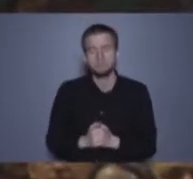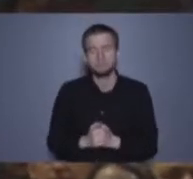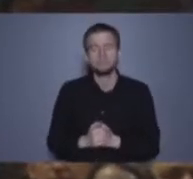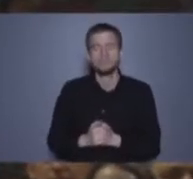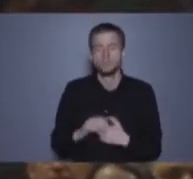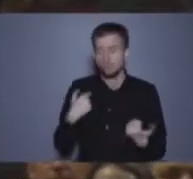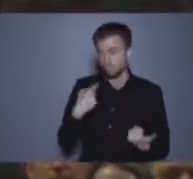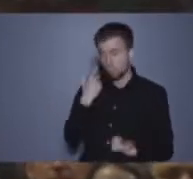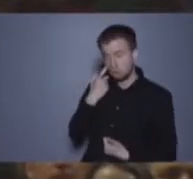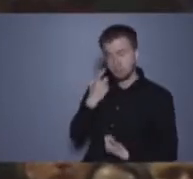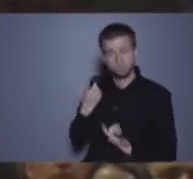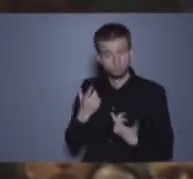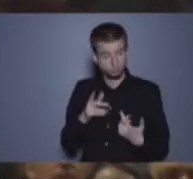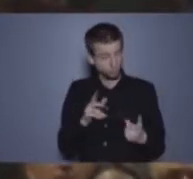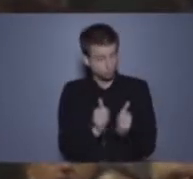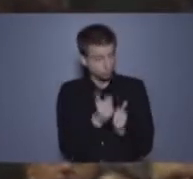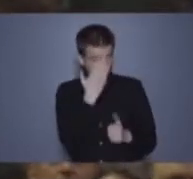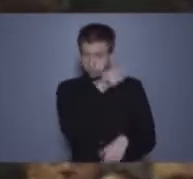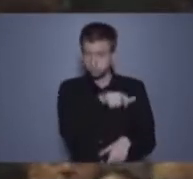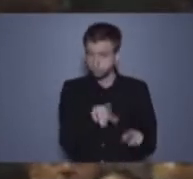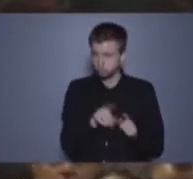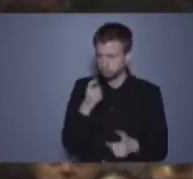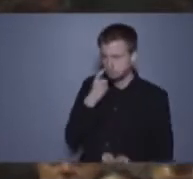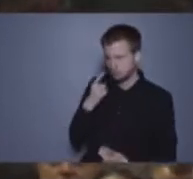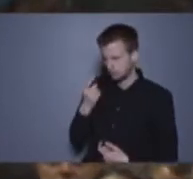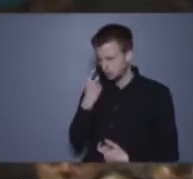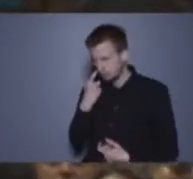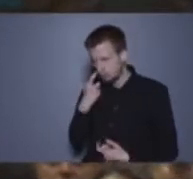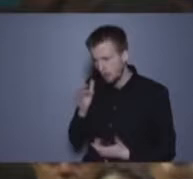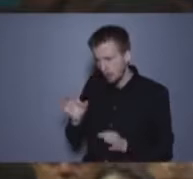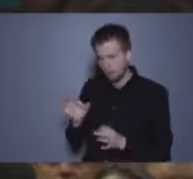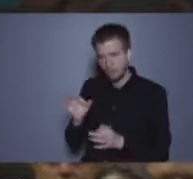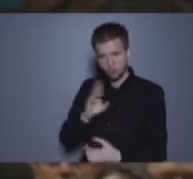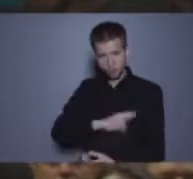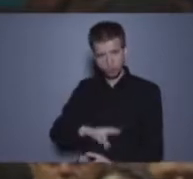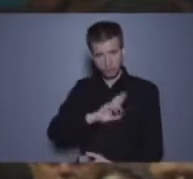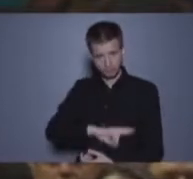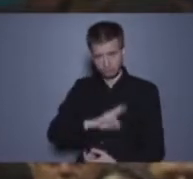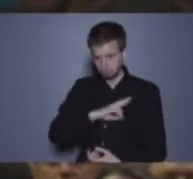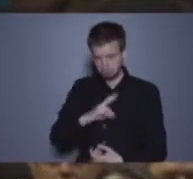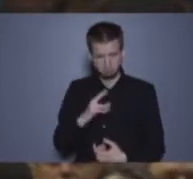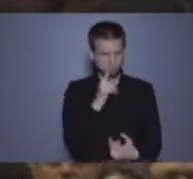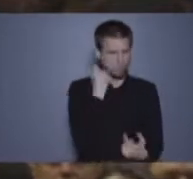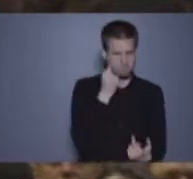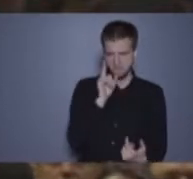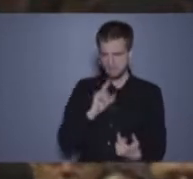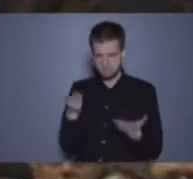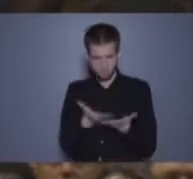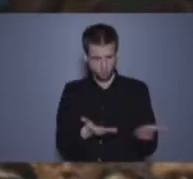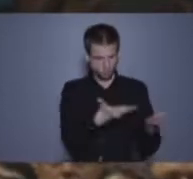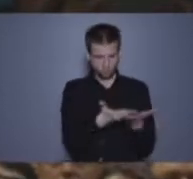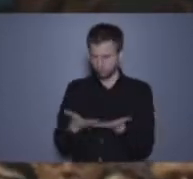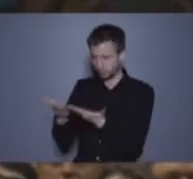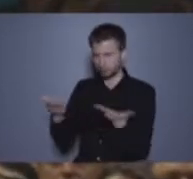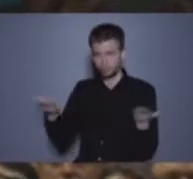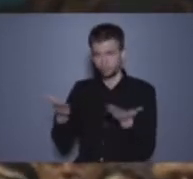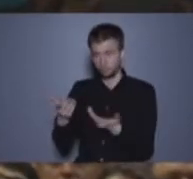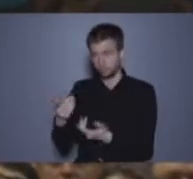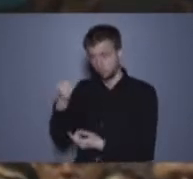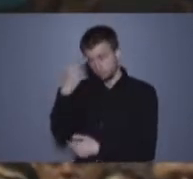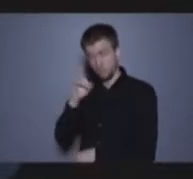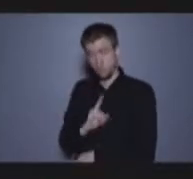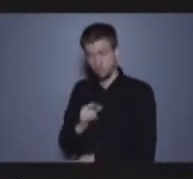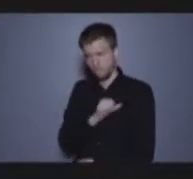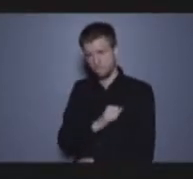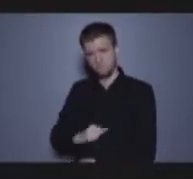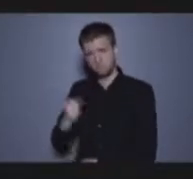combien d'autres, que la situation des retraites est la plus pénible pour les femmes que pour les hommes, parce que c'est elles qui ont les carrières